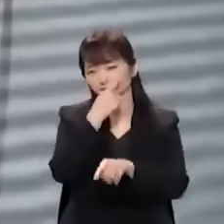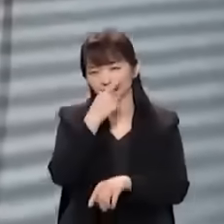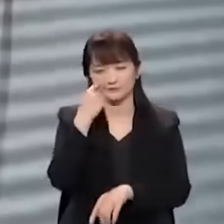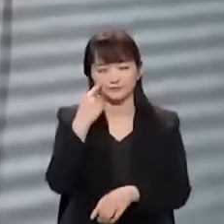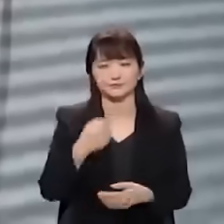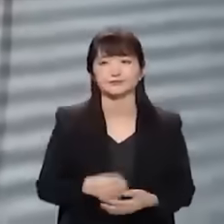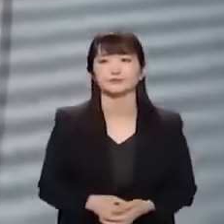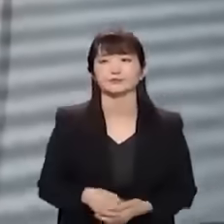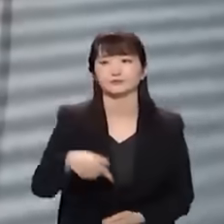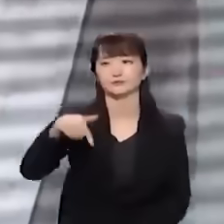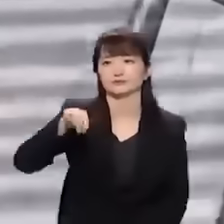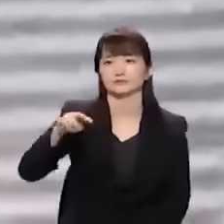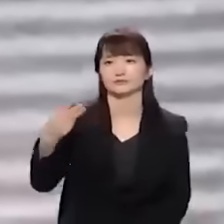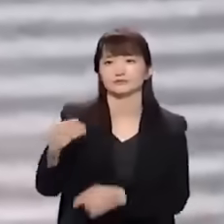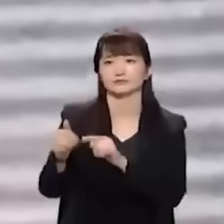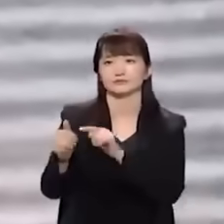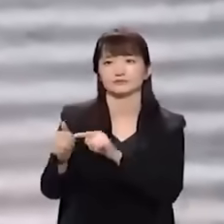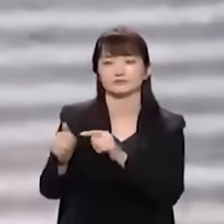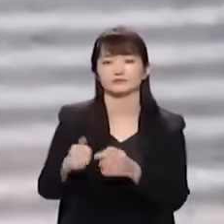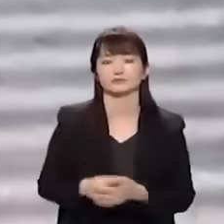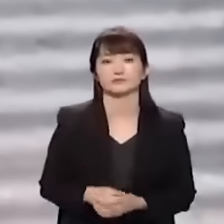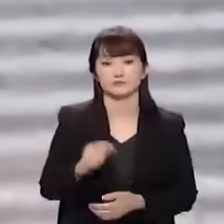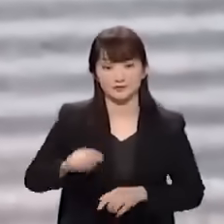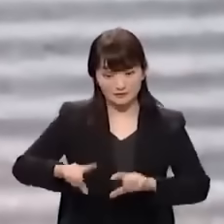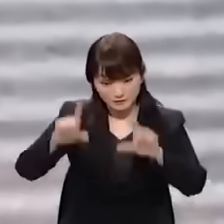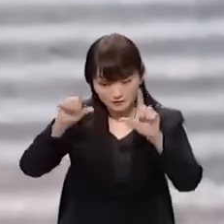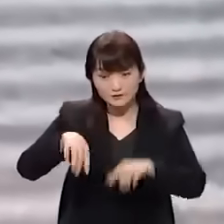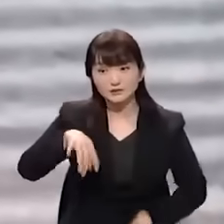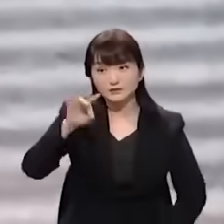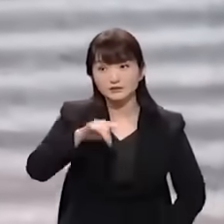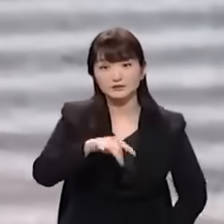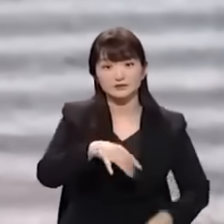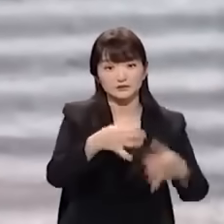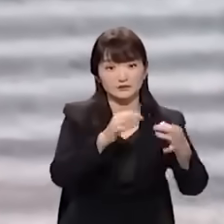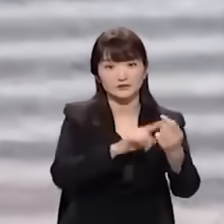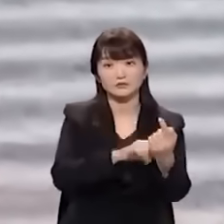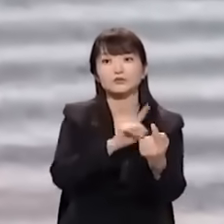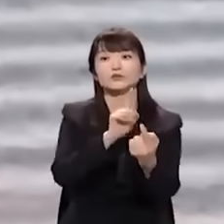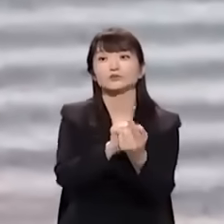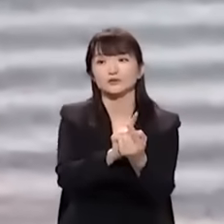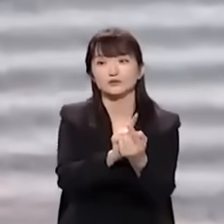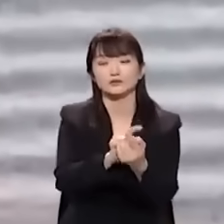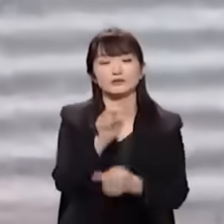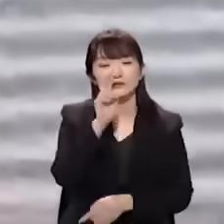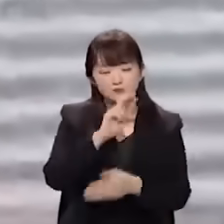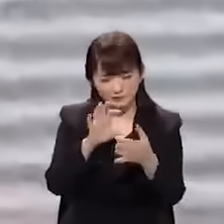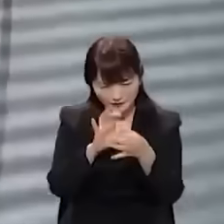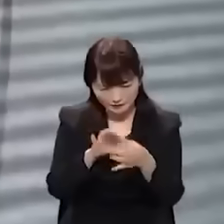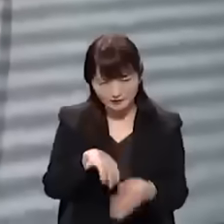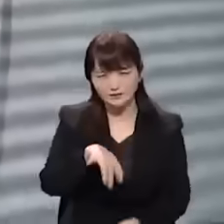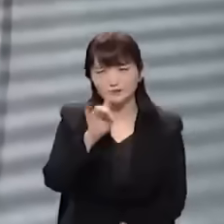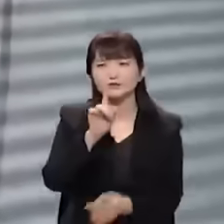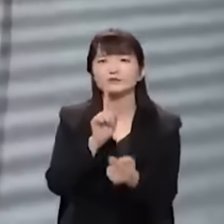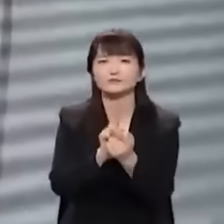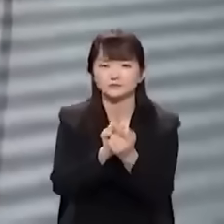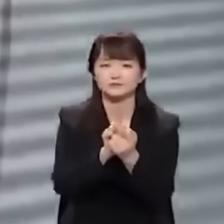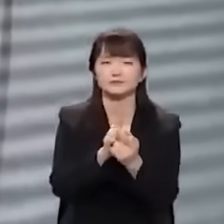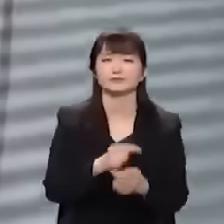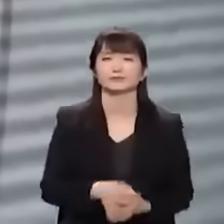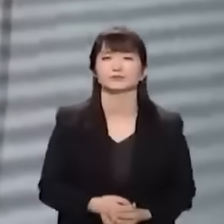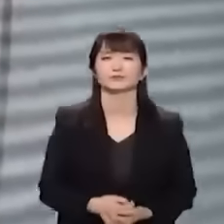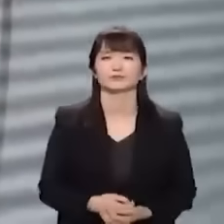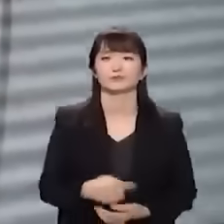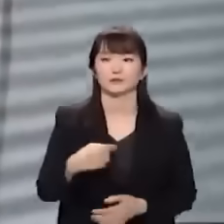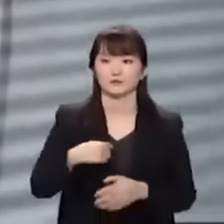지금 길시 측에 따르면 그날 처음으로 김호중 씨를 만났대요 음악 관련으로 처음 만났고 그다음에